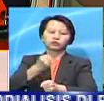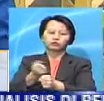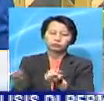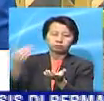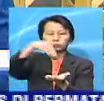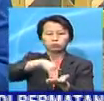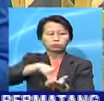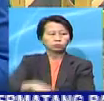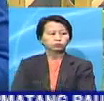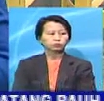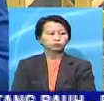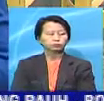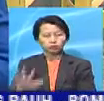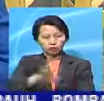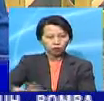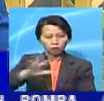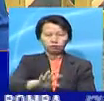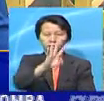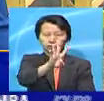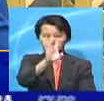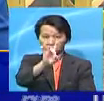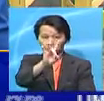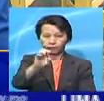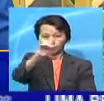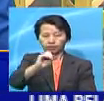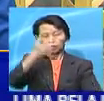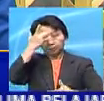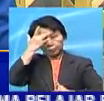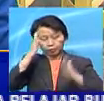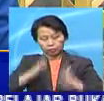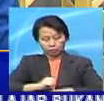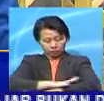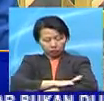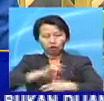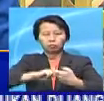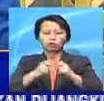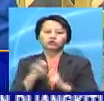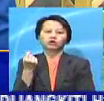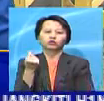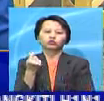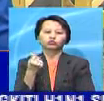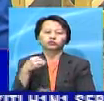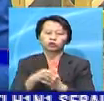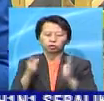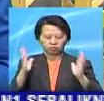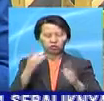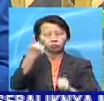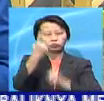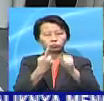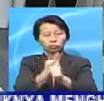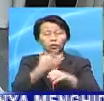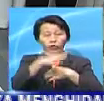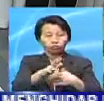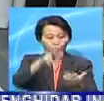semula. Kira-kira 48% pesakit kanser mengalami masalah kewangan dalam tempoh setahun